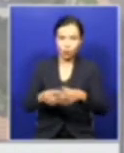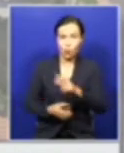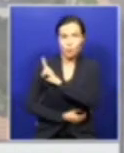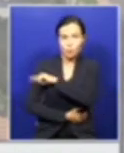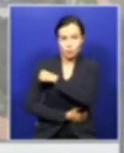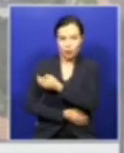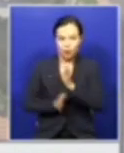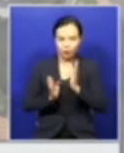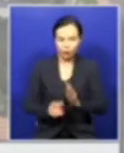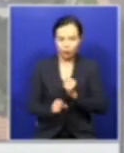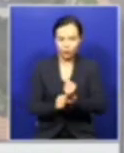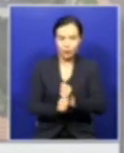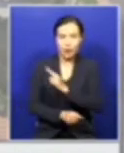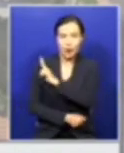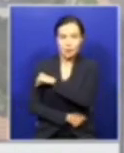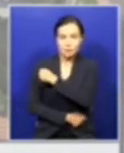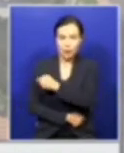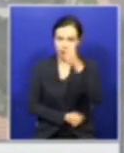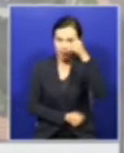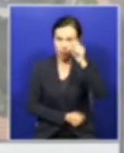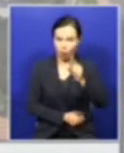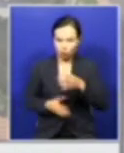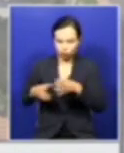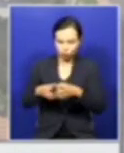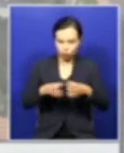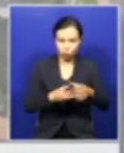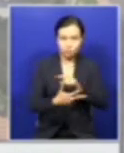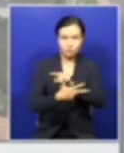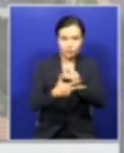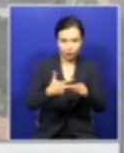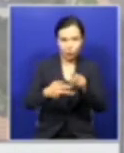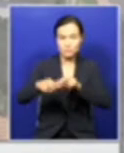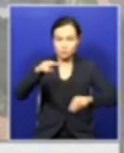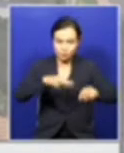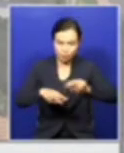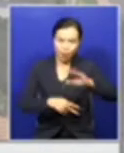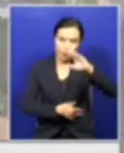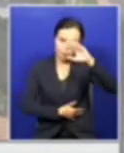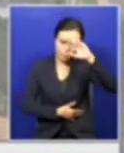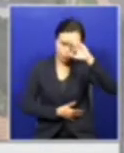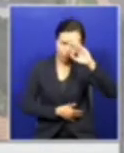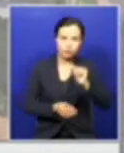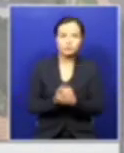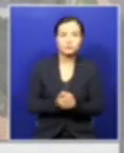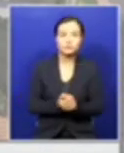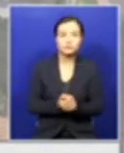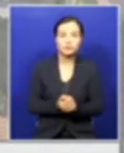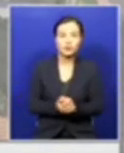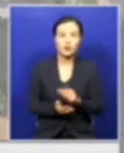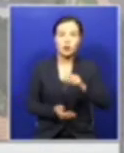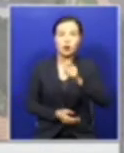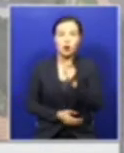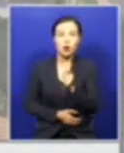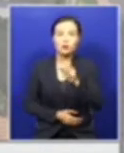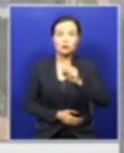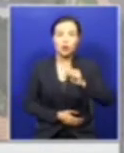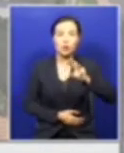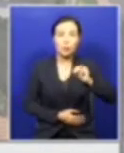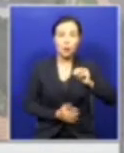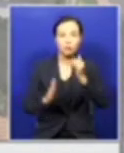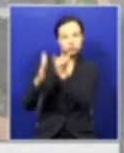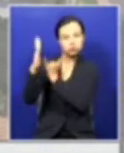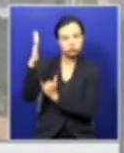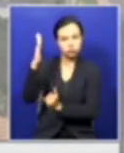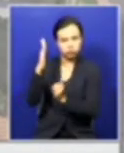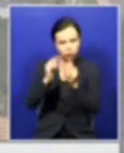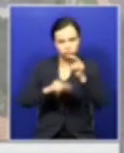ากรทางการแพทย์วันละ3ชุดเพื่อคัดกรองผู้ป่วยโรคซาร์อสมเอ็กซเรย์ทุกพื้นที่